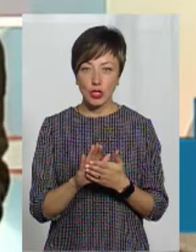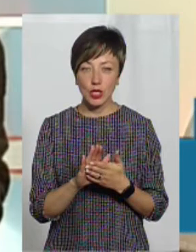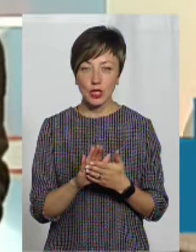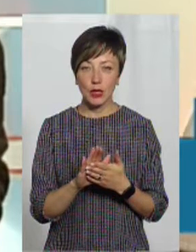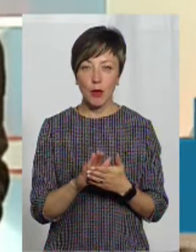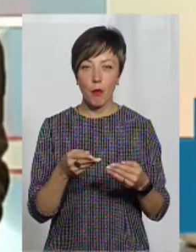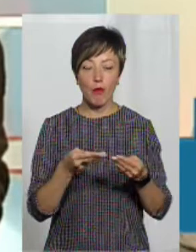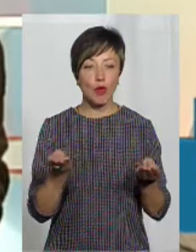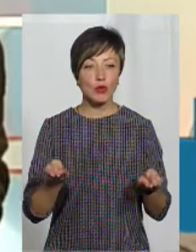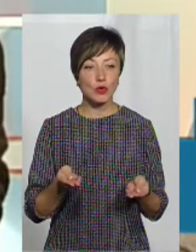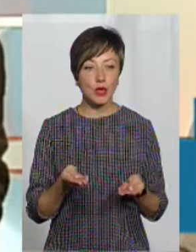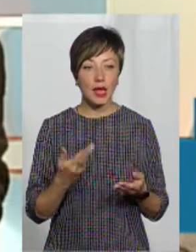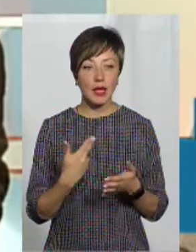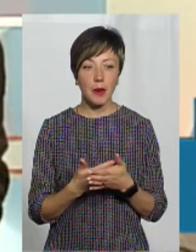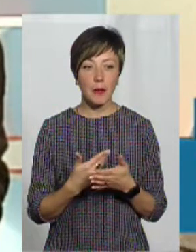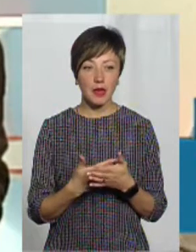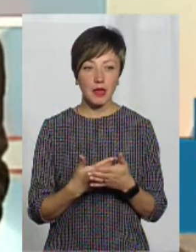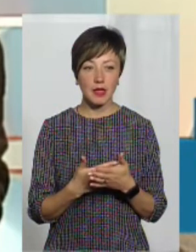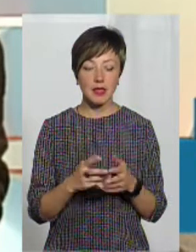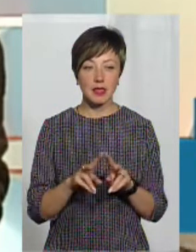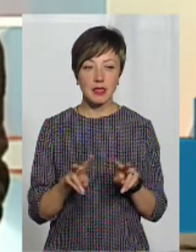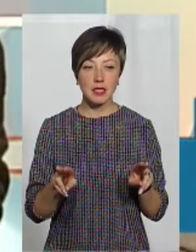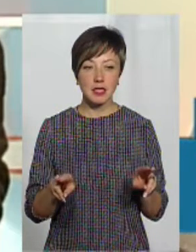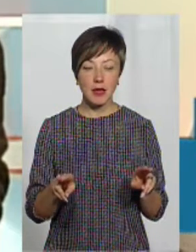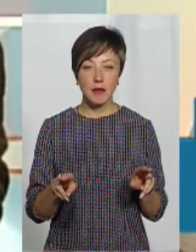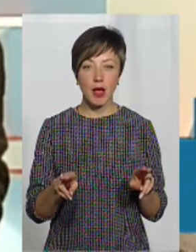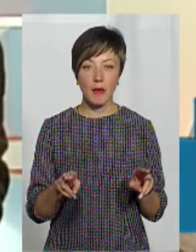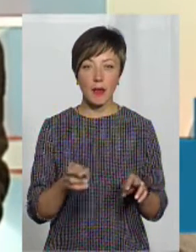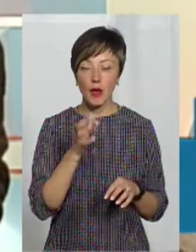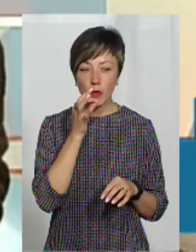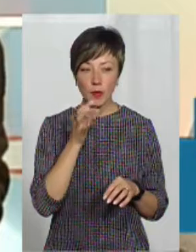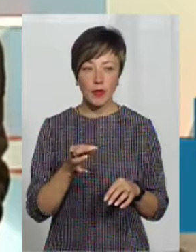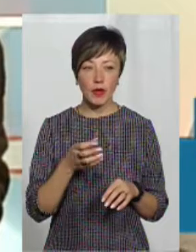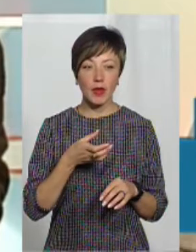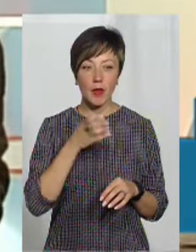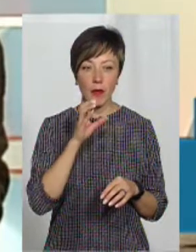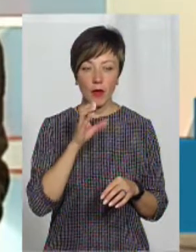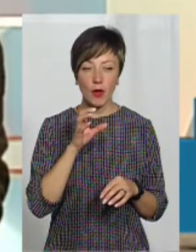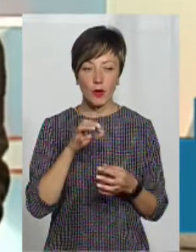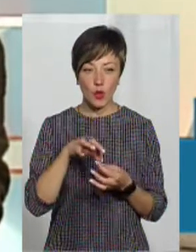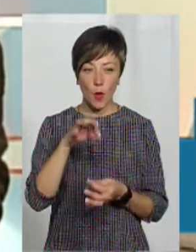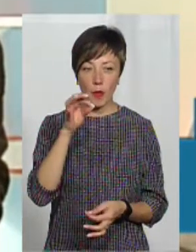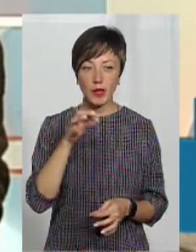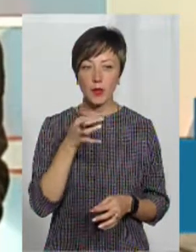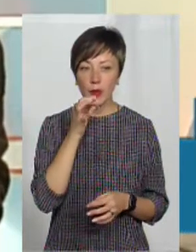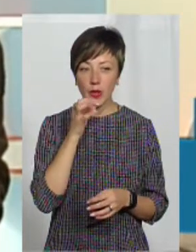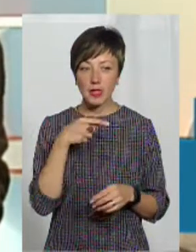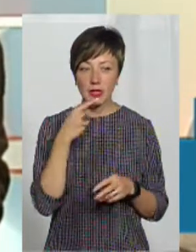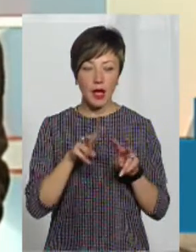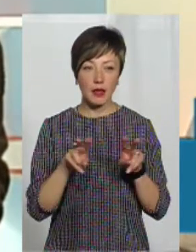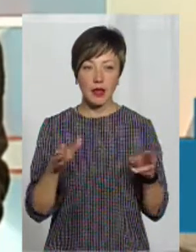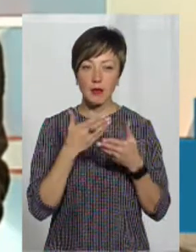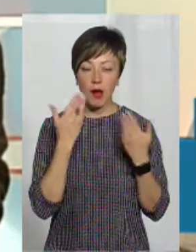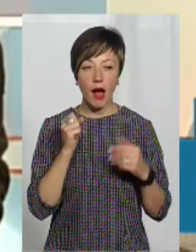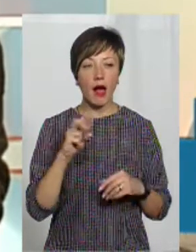більш екологічний посуд. Наприклад, ті ж самі соломинки для напоїв вже там сказали, що немає